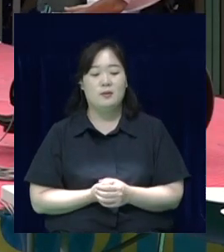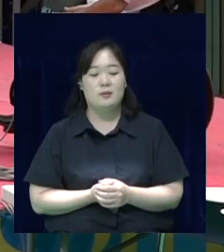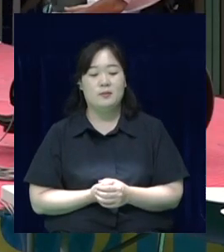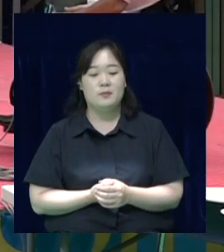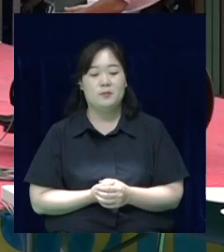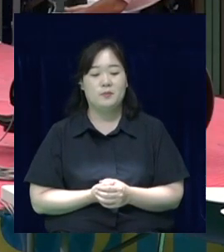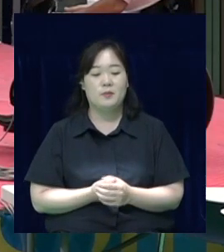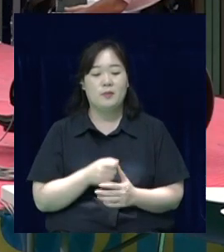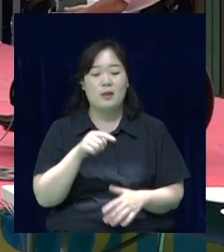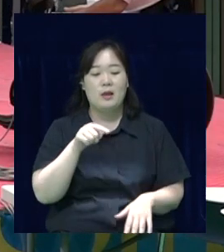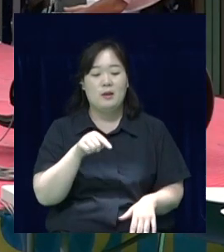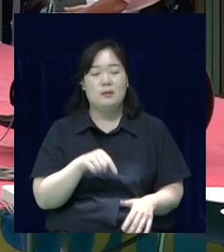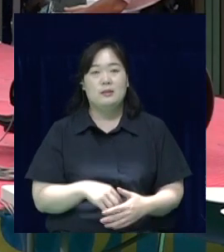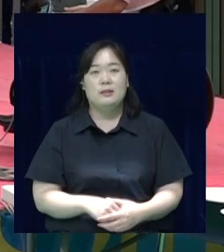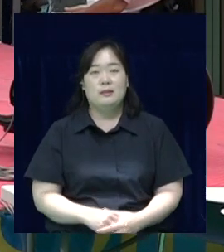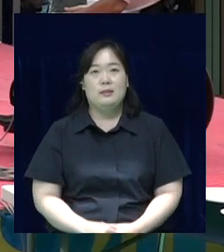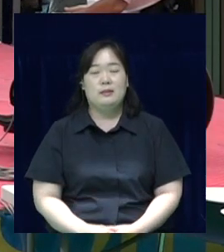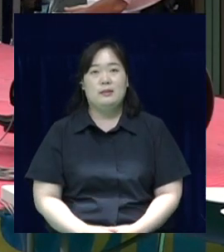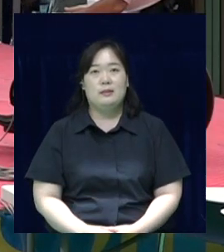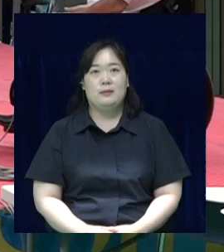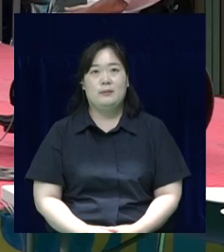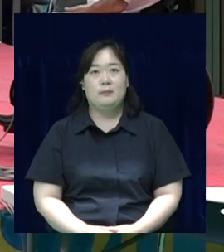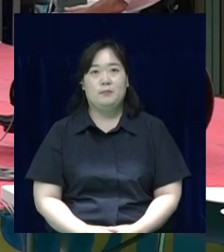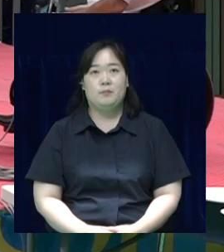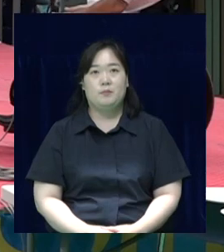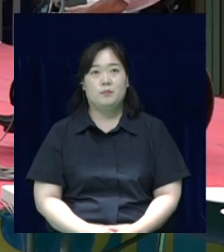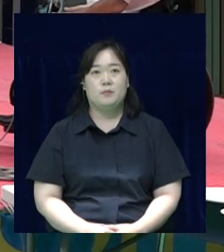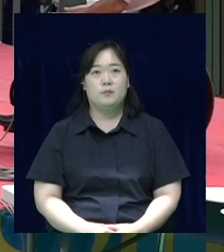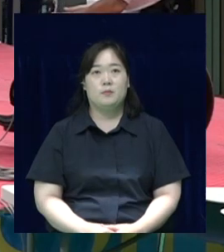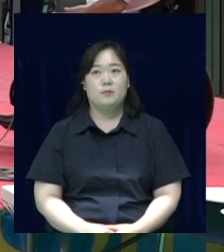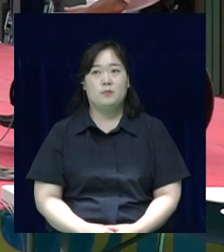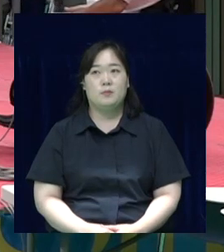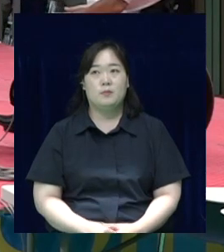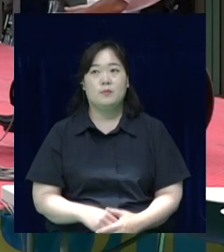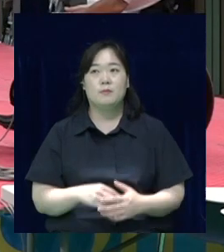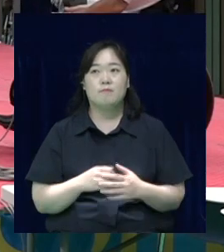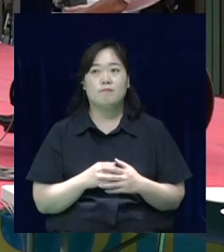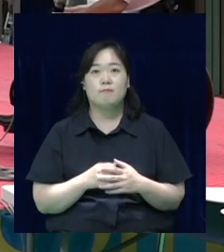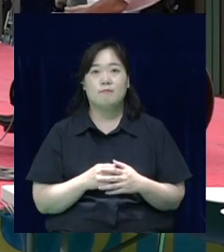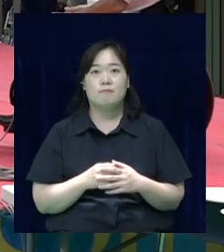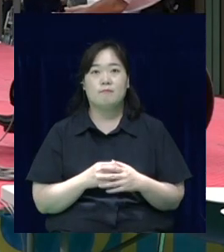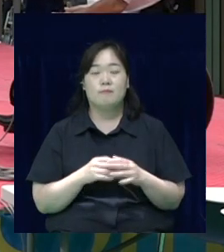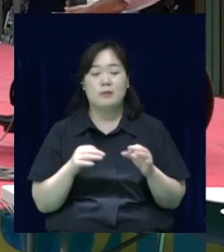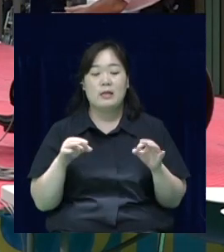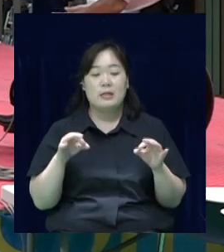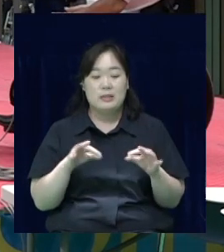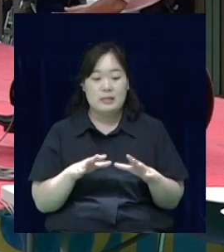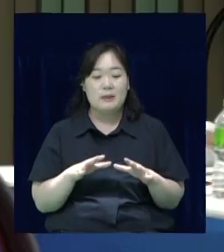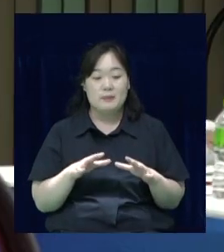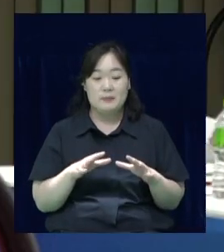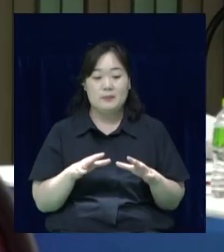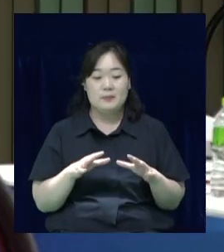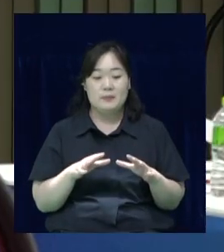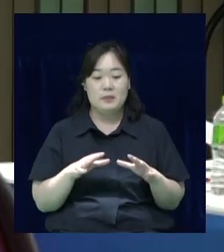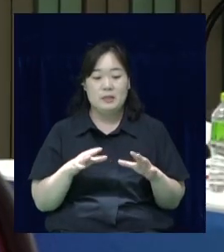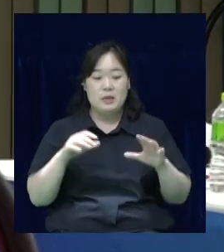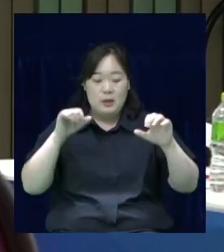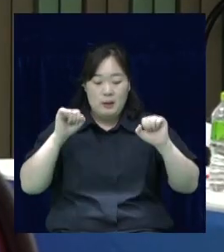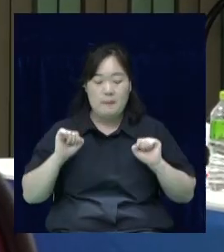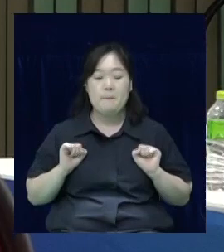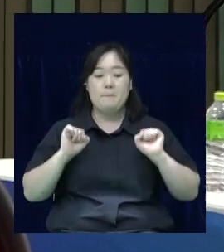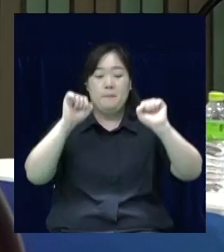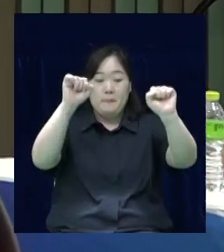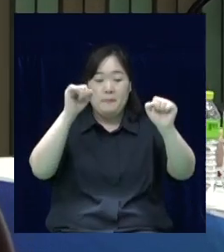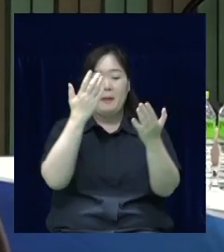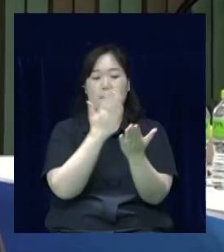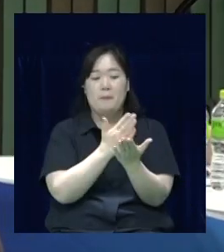동작에서 실패가 나오고 있습니다. 그렇습니다. 앞서서 위원님께서 저희 뭐 쉬는 시간에도 잠시 좀 설명을 주셨지만 그런 바운스 부분, 히빙 부분에 예. 대해서도